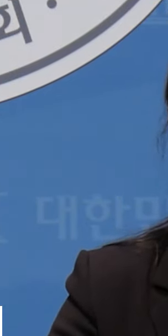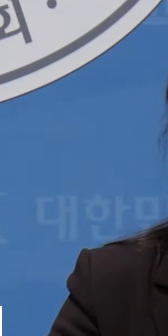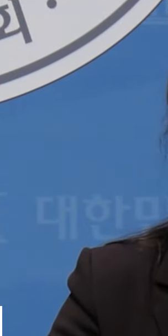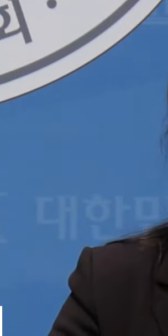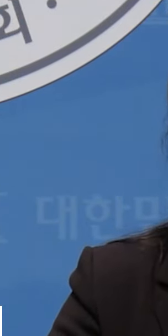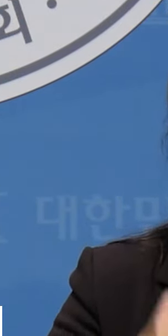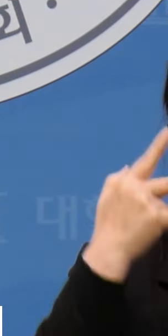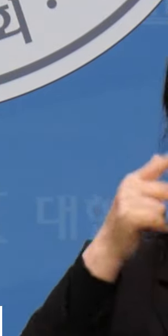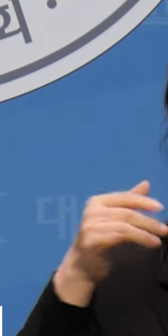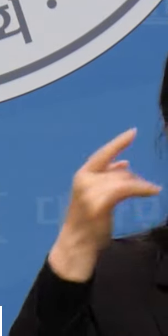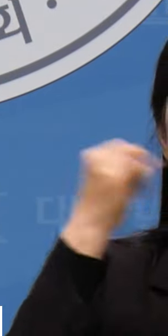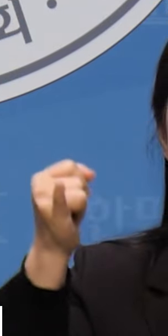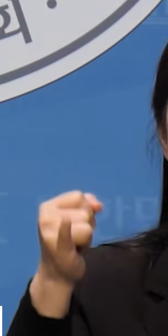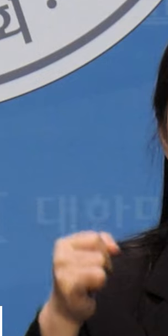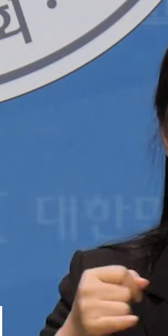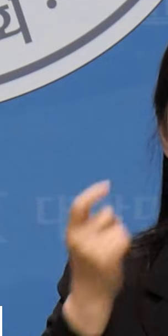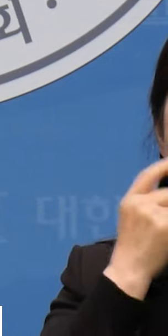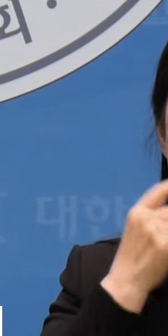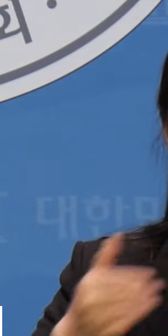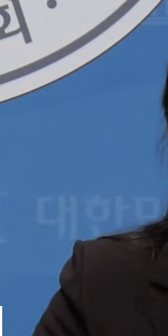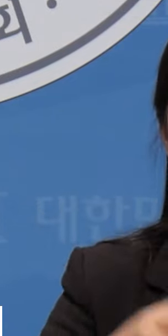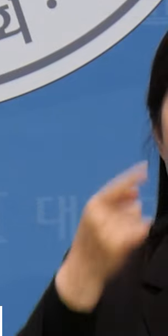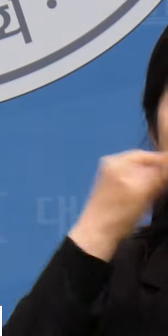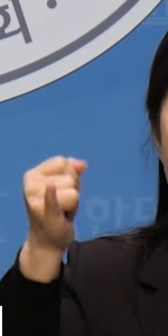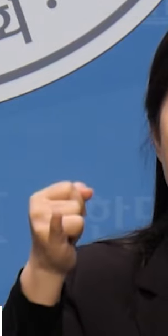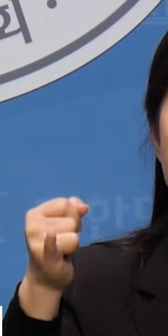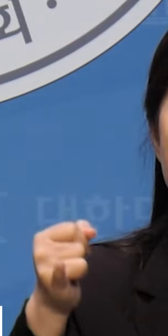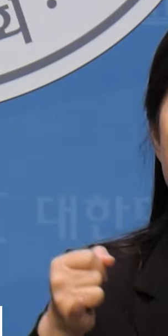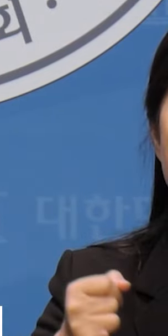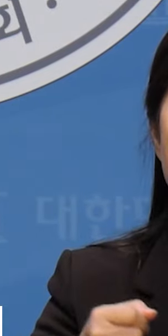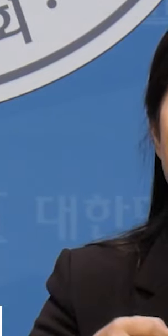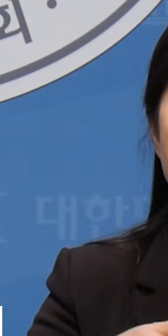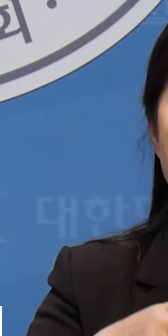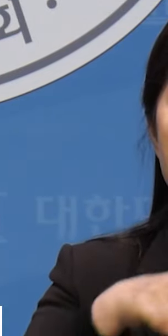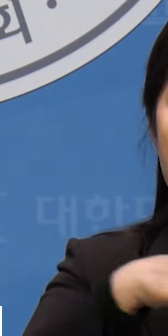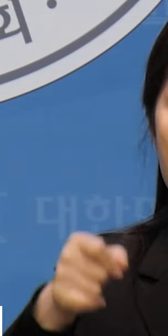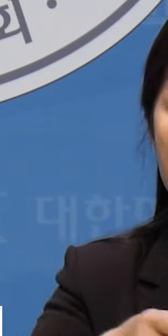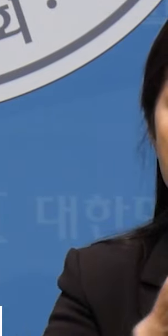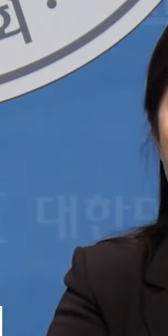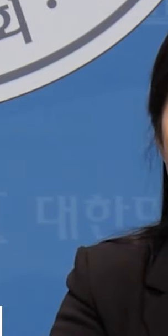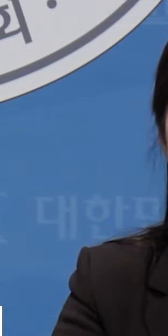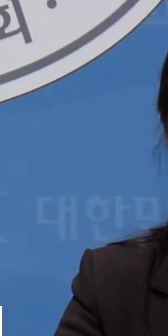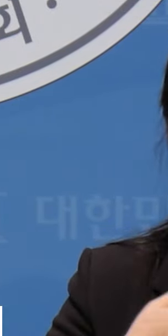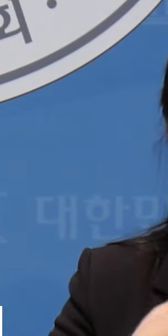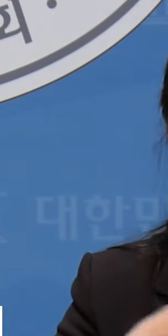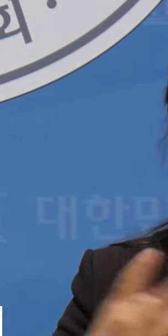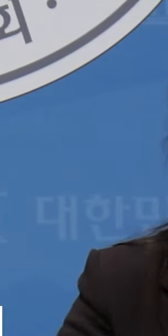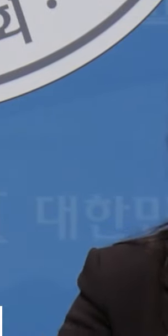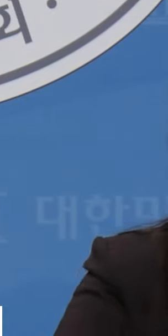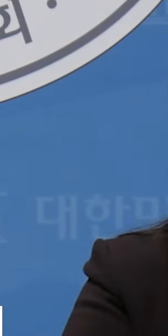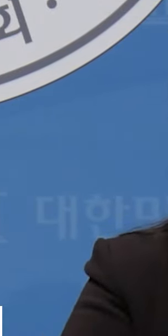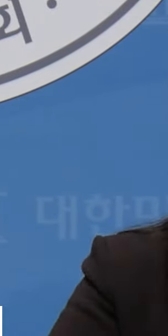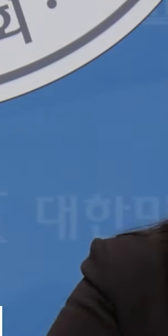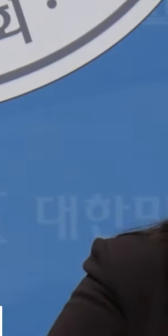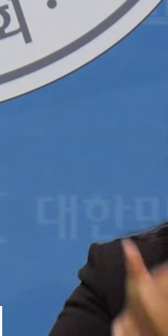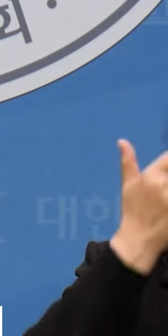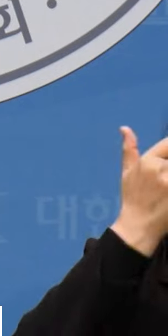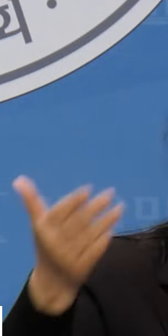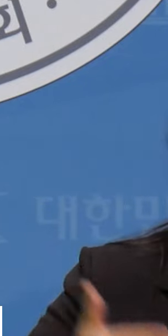미국맘, 가짜 경기맘 카드뉴스를 무슨 재주로 저나 제 캠프가 제작했다는